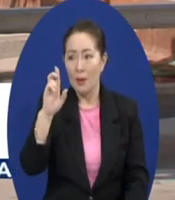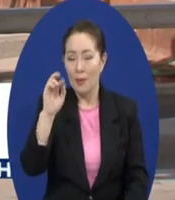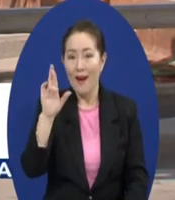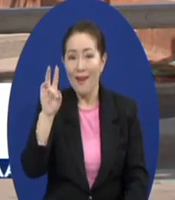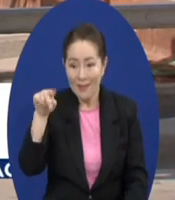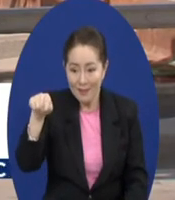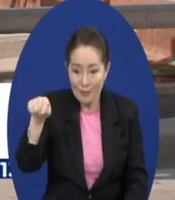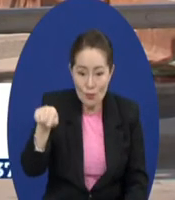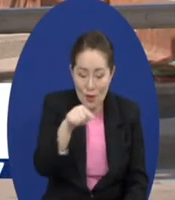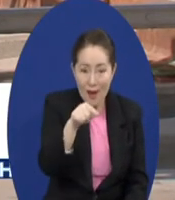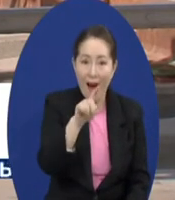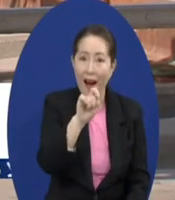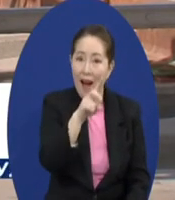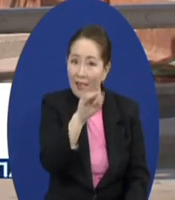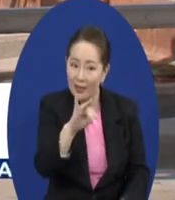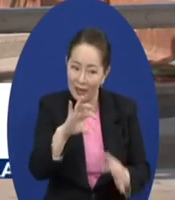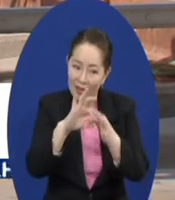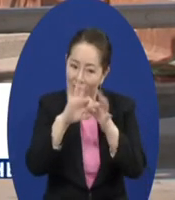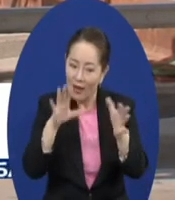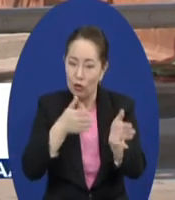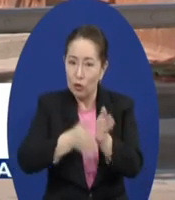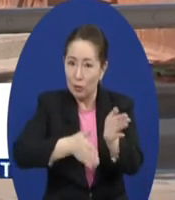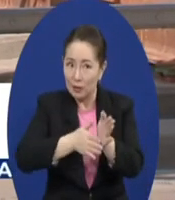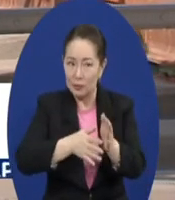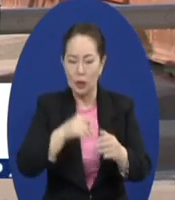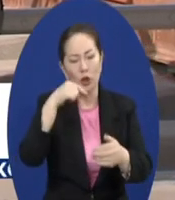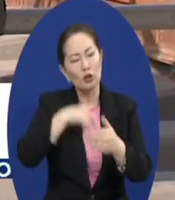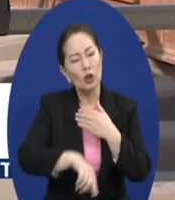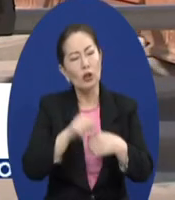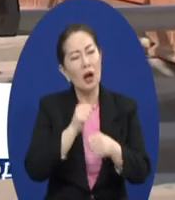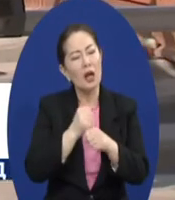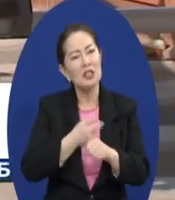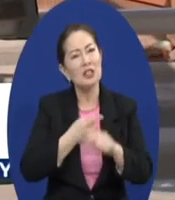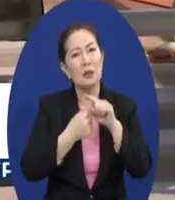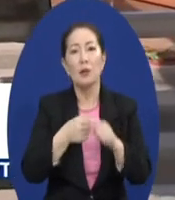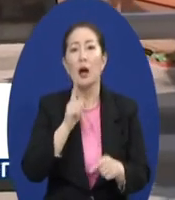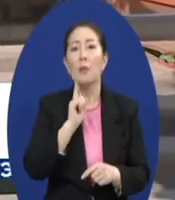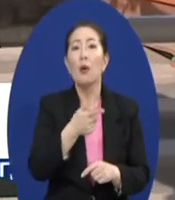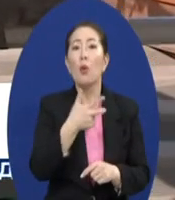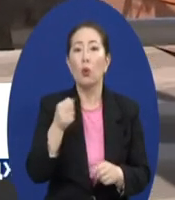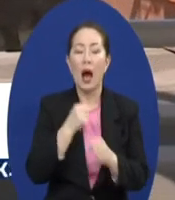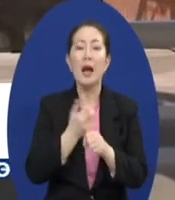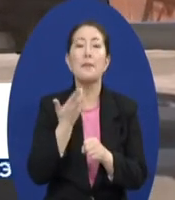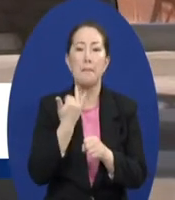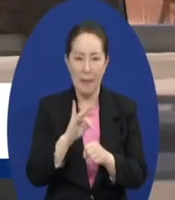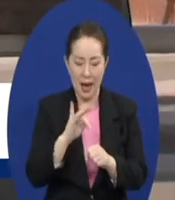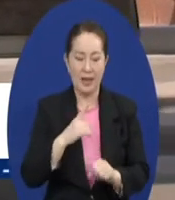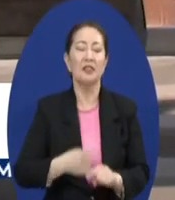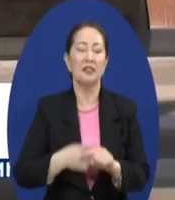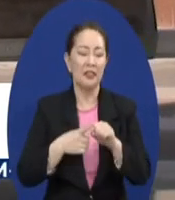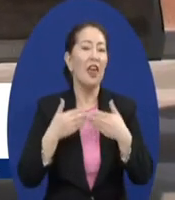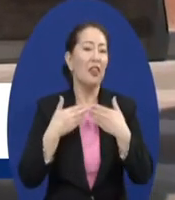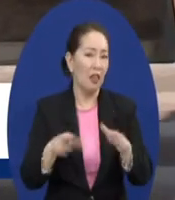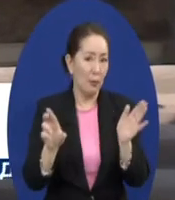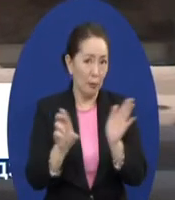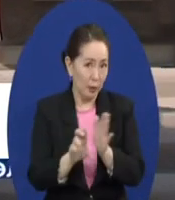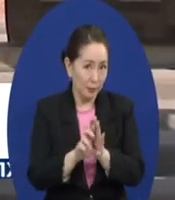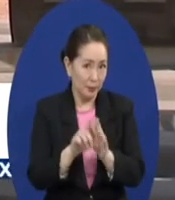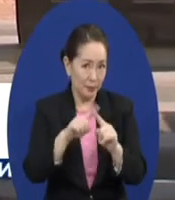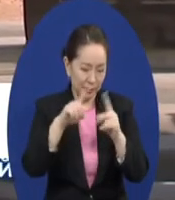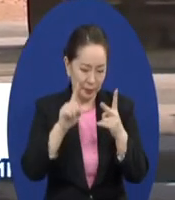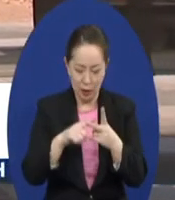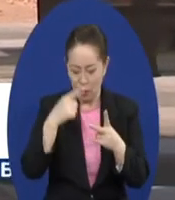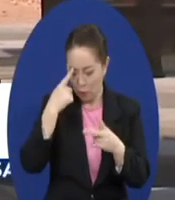ашиглалтанд оруулснаар дотоод 1310 ажлын байр бий болно гэсэн урьдчилсан тооцоог гаргасан байна. За манай улсын хувьд